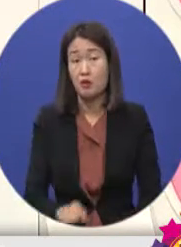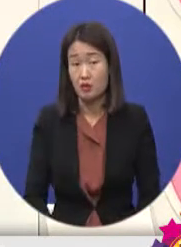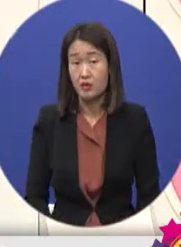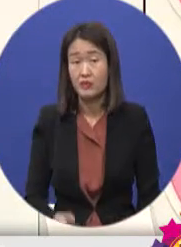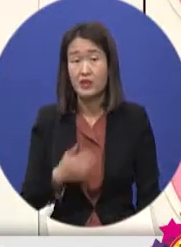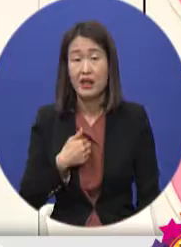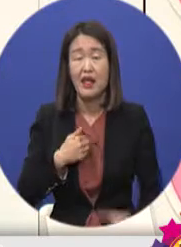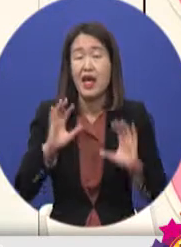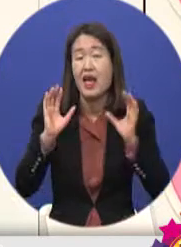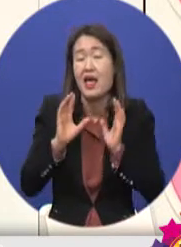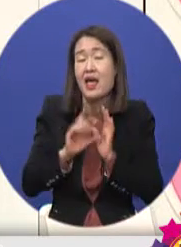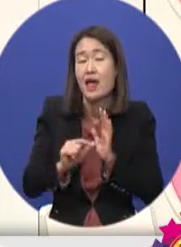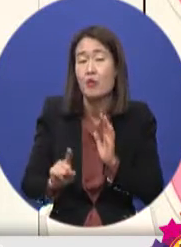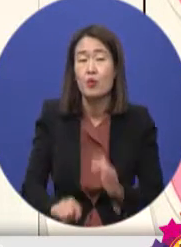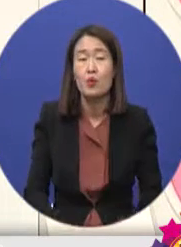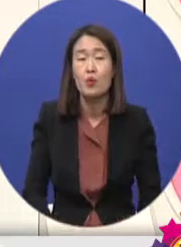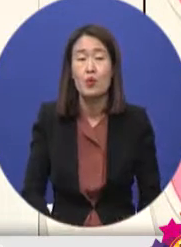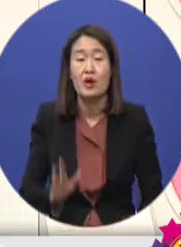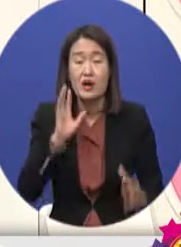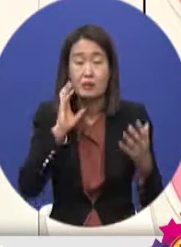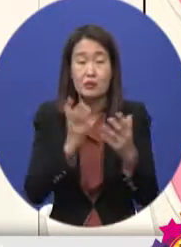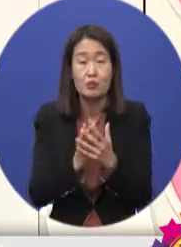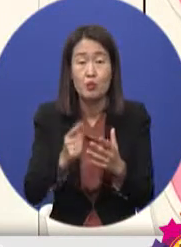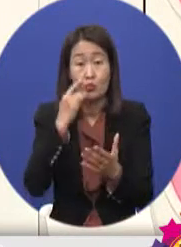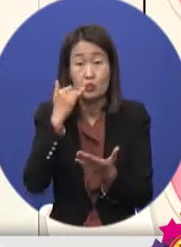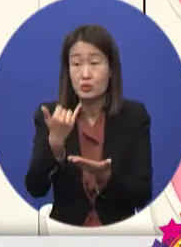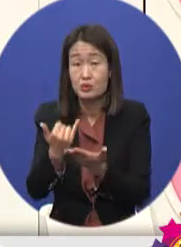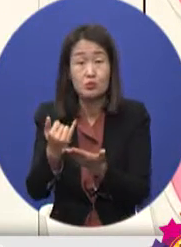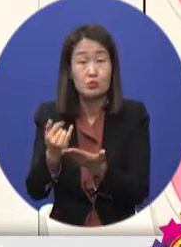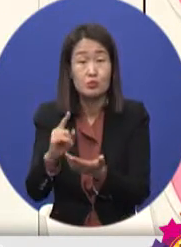우리 어릴 때에는 어떻게 했죠? 김치를 부모님들이?